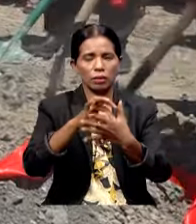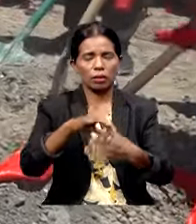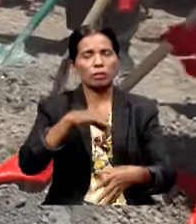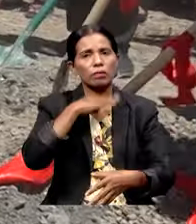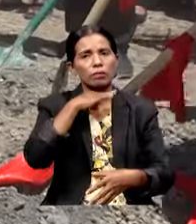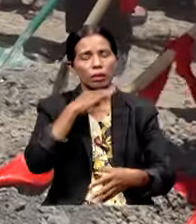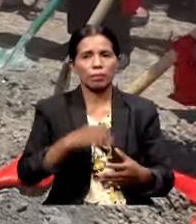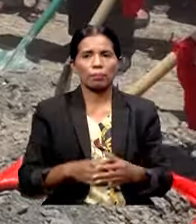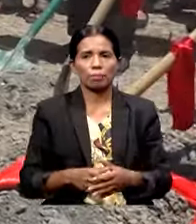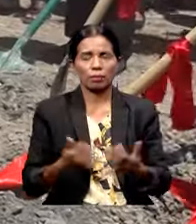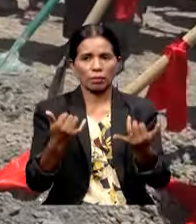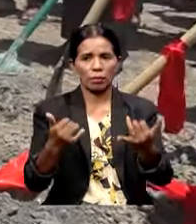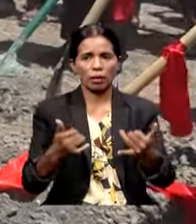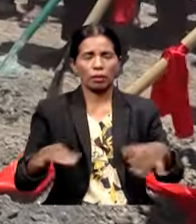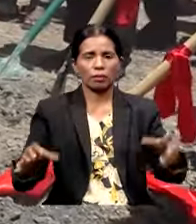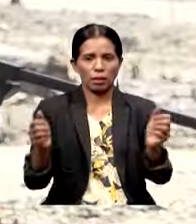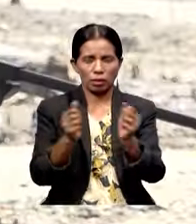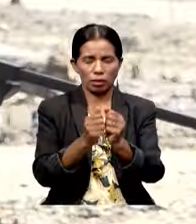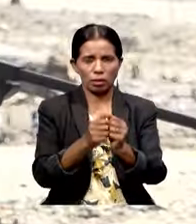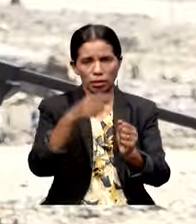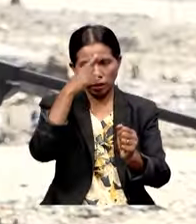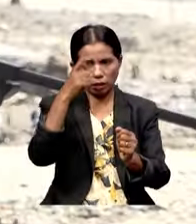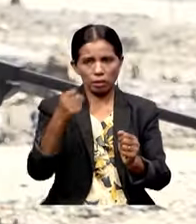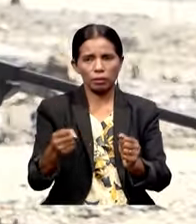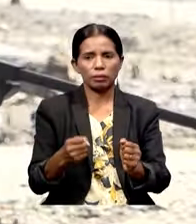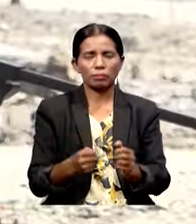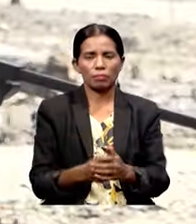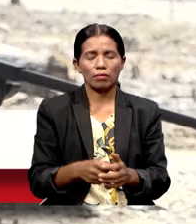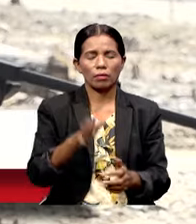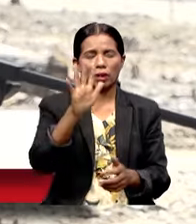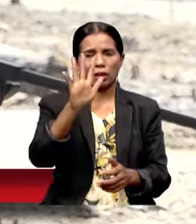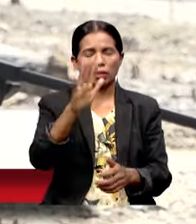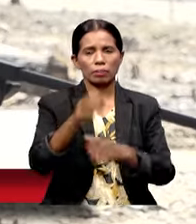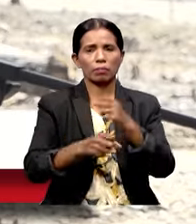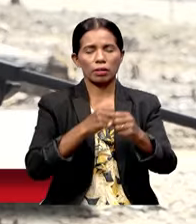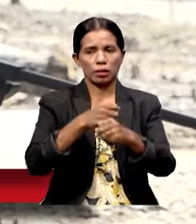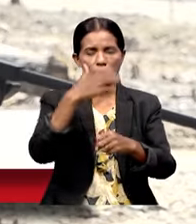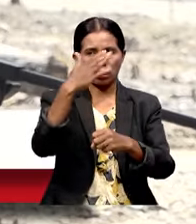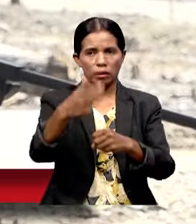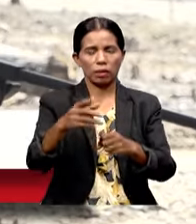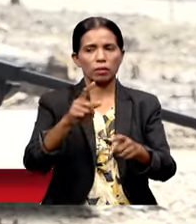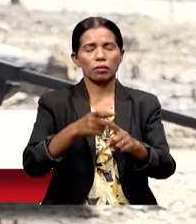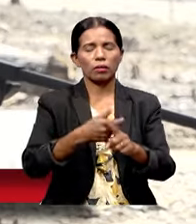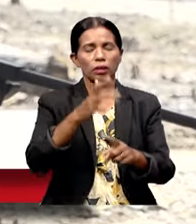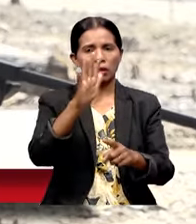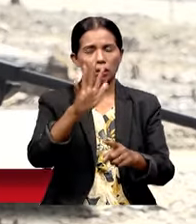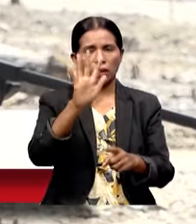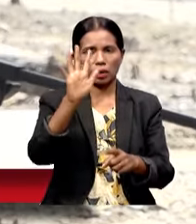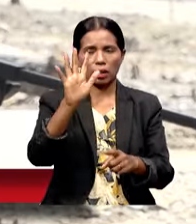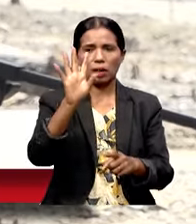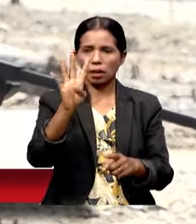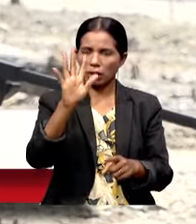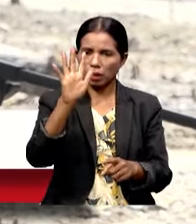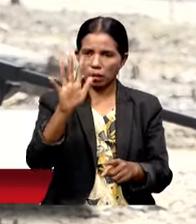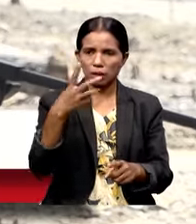kooperasaun ida awara tambah 5 de Mayo tinanoin fulan hat kalima tande